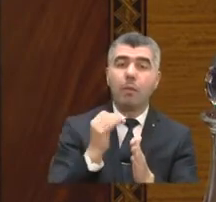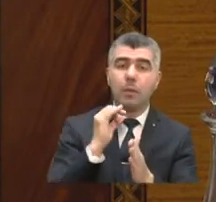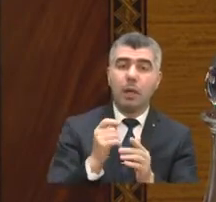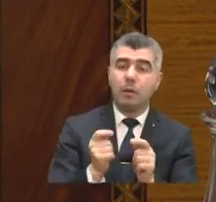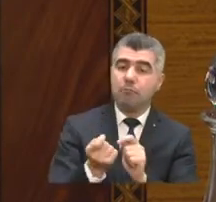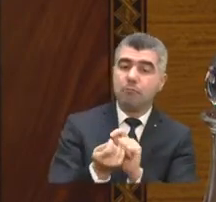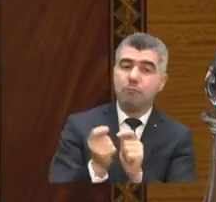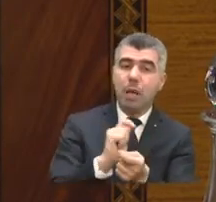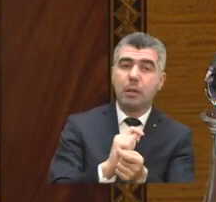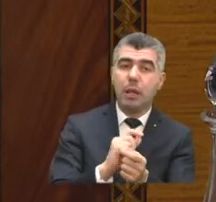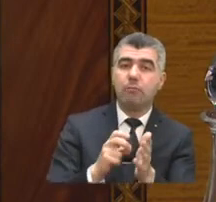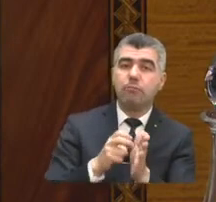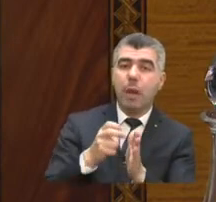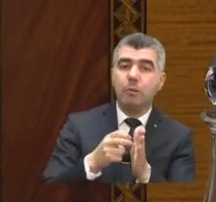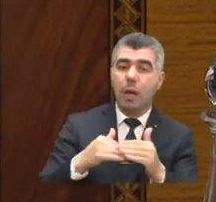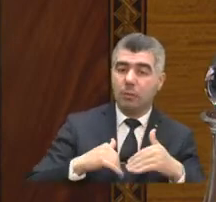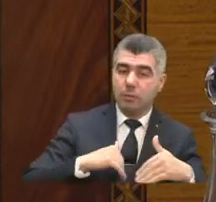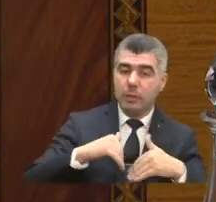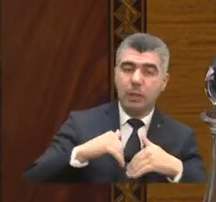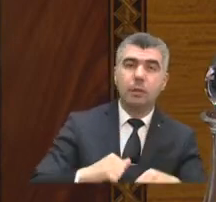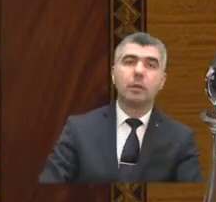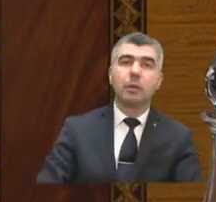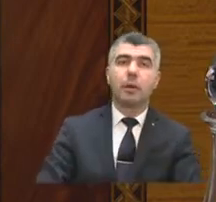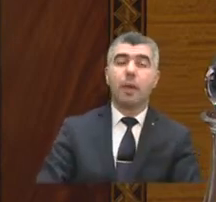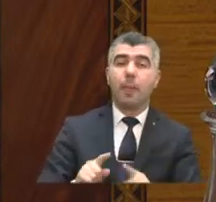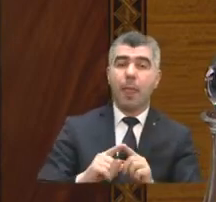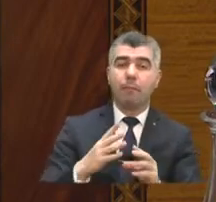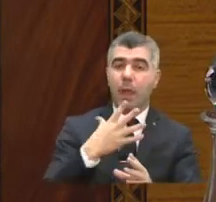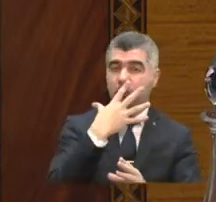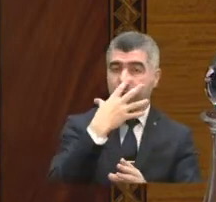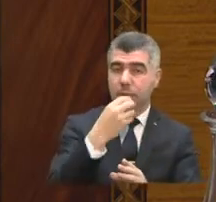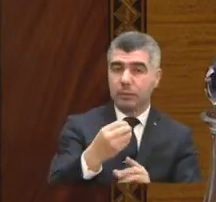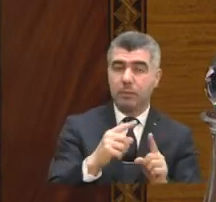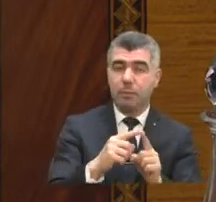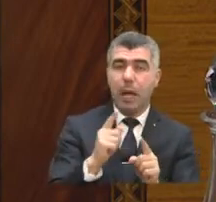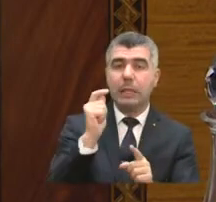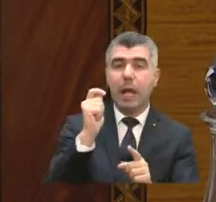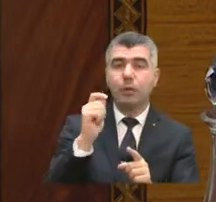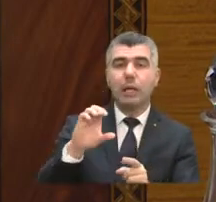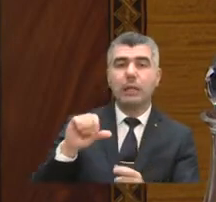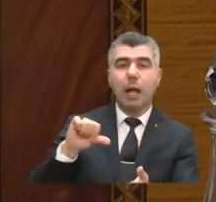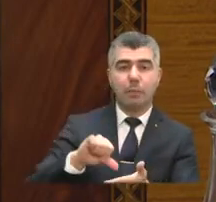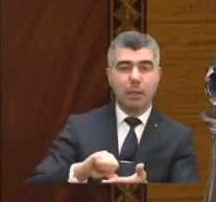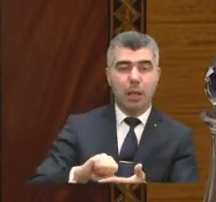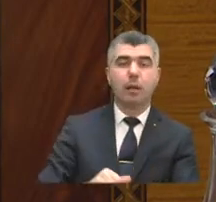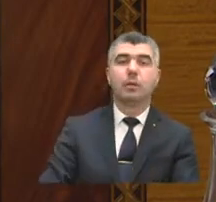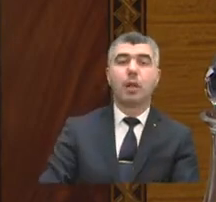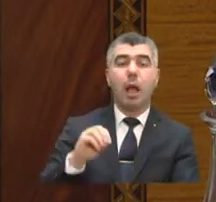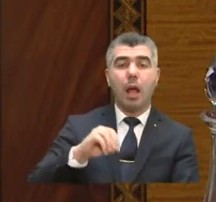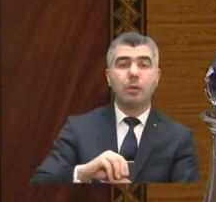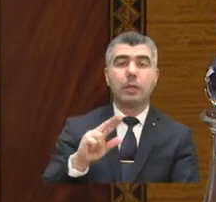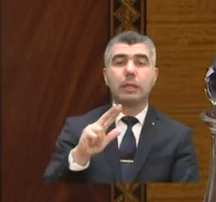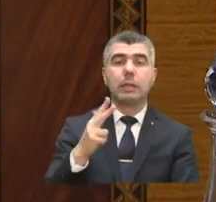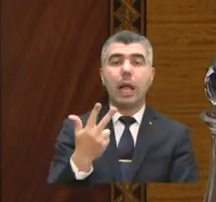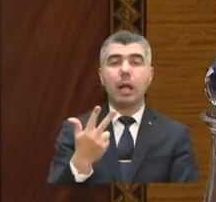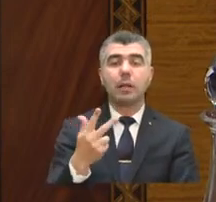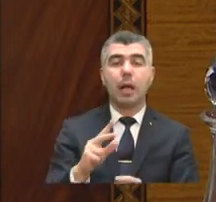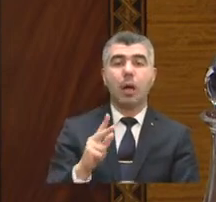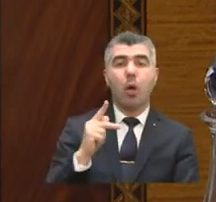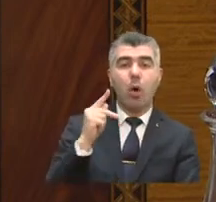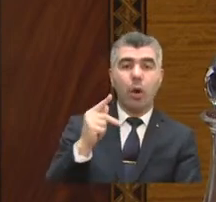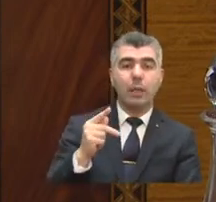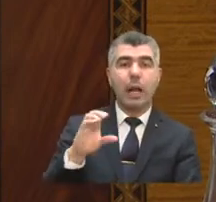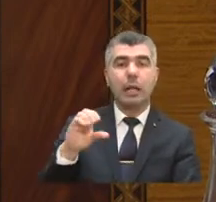السكك الحديديه ببلادنا، واهمها القطار الفائق السرعه ما بين طنجه والدار البيضاء، وايضا تثليث وتقويه محور القنيطره الدار